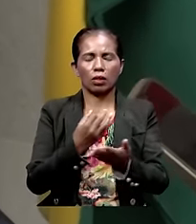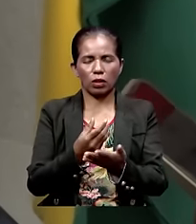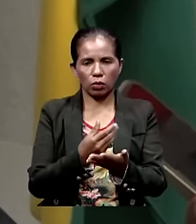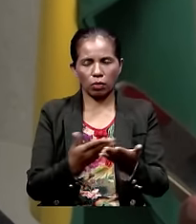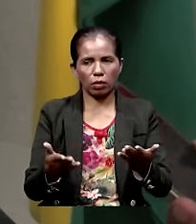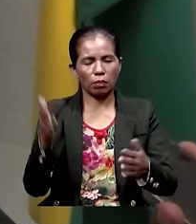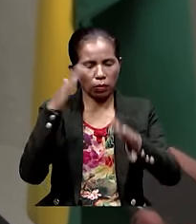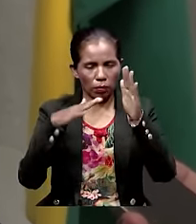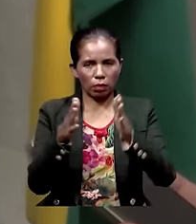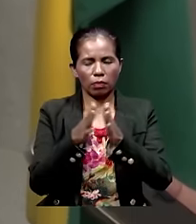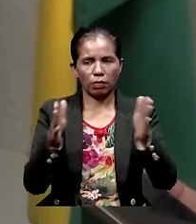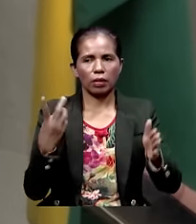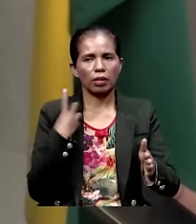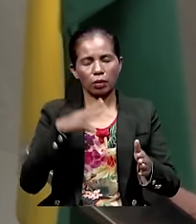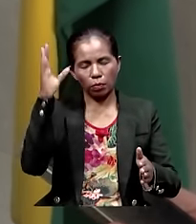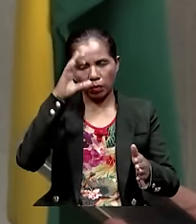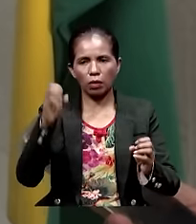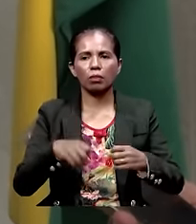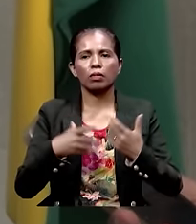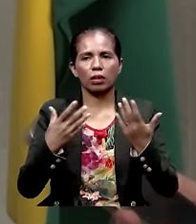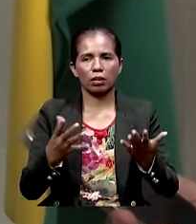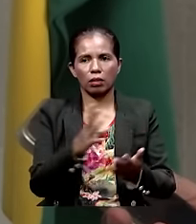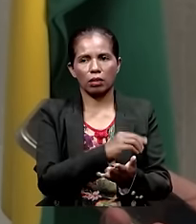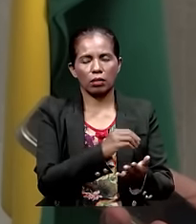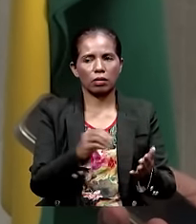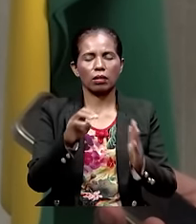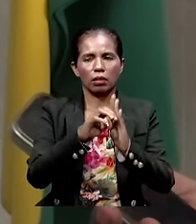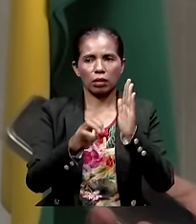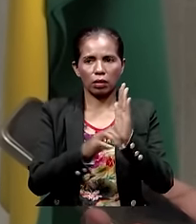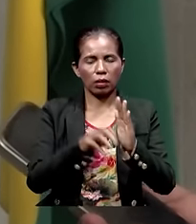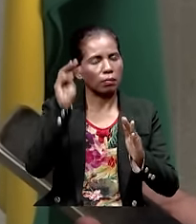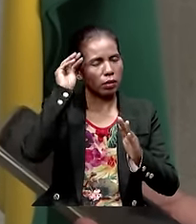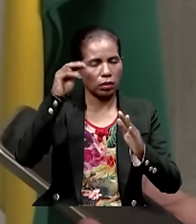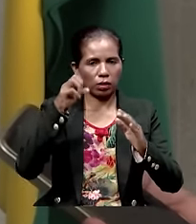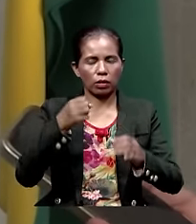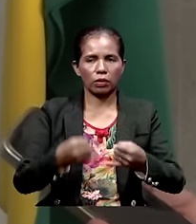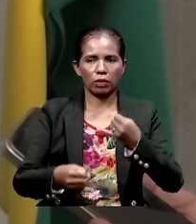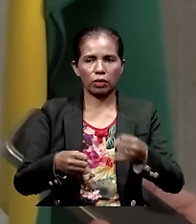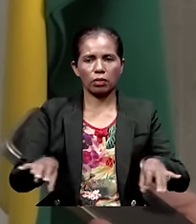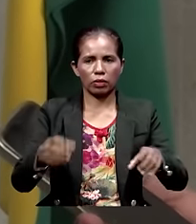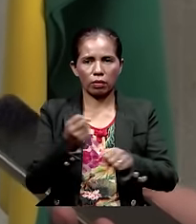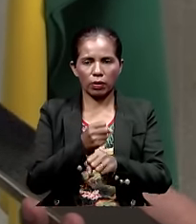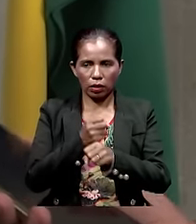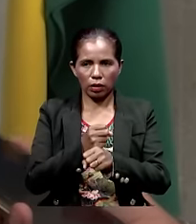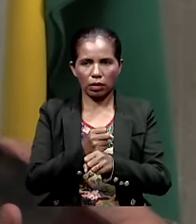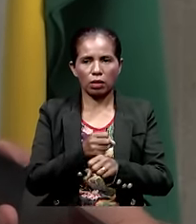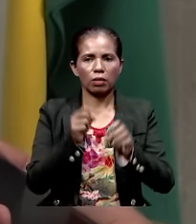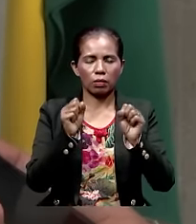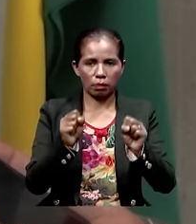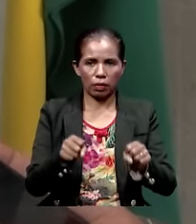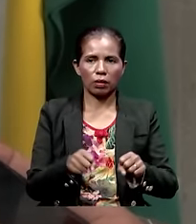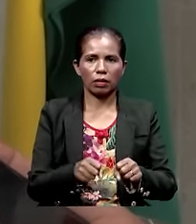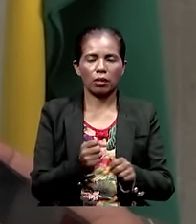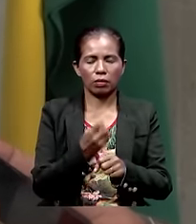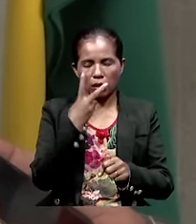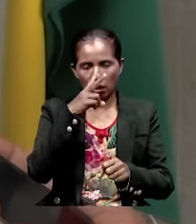itu problema. Masih itu buka hal mesti buka le staru ministru justisa esforso na fati natu bele. Halo aki